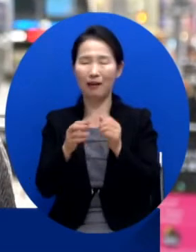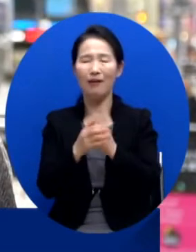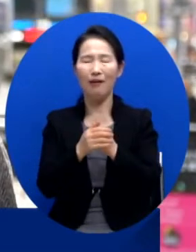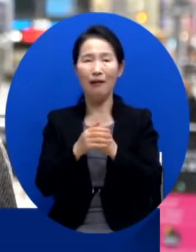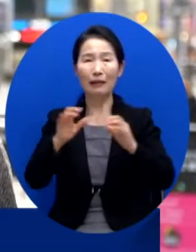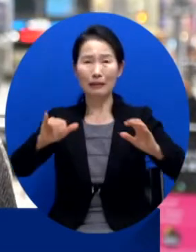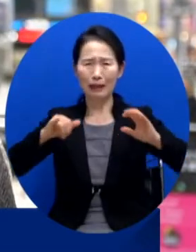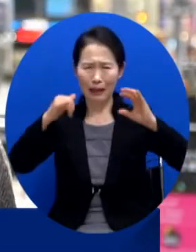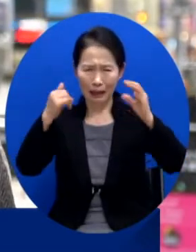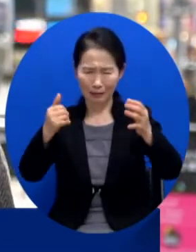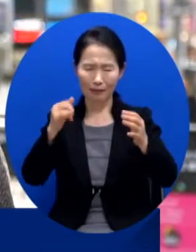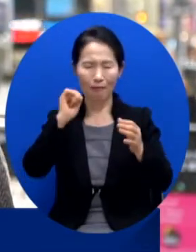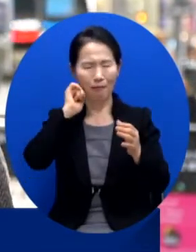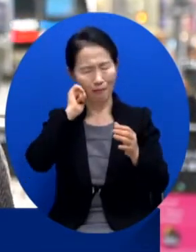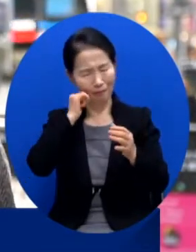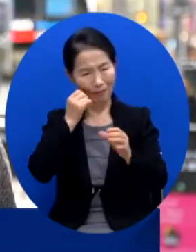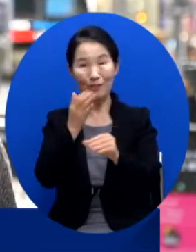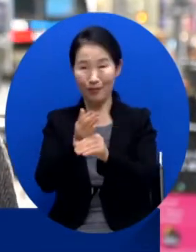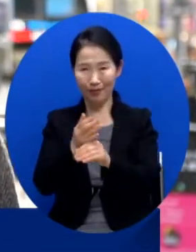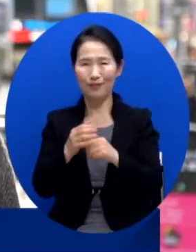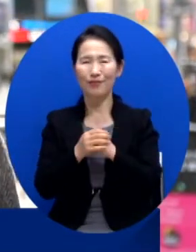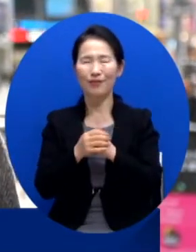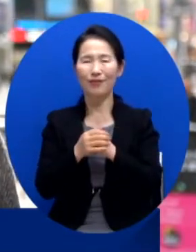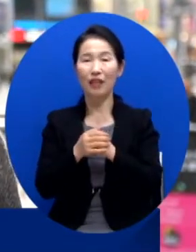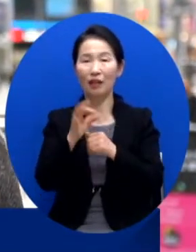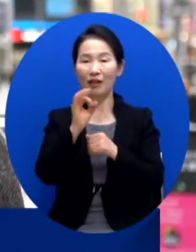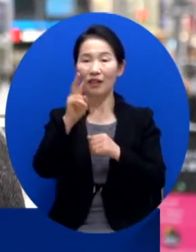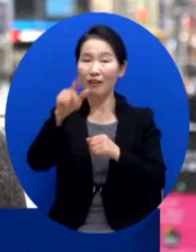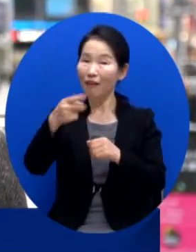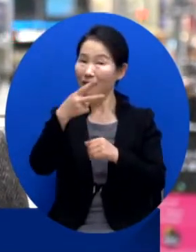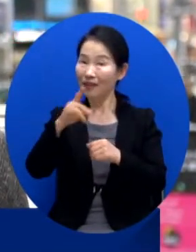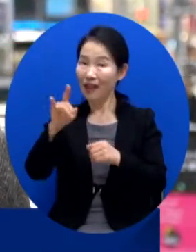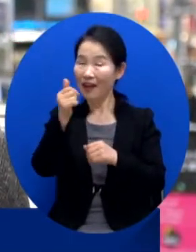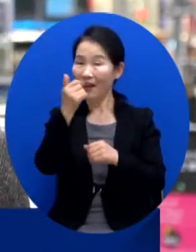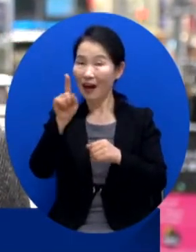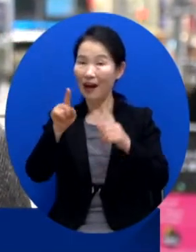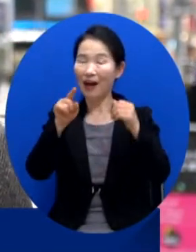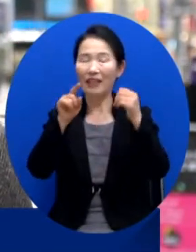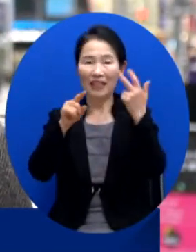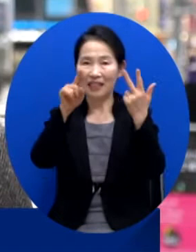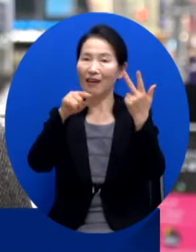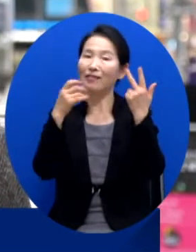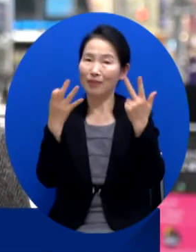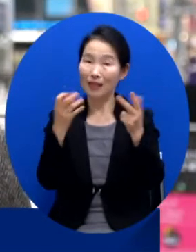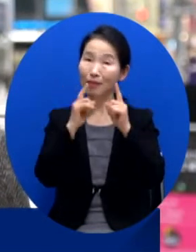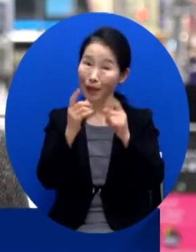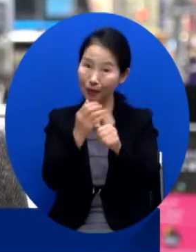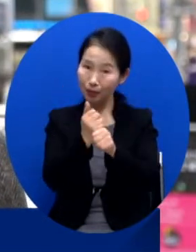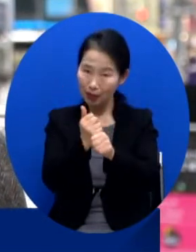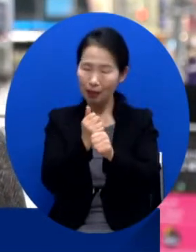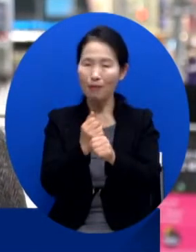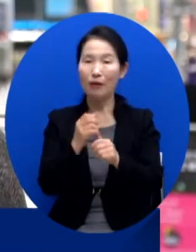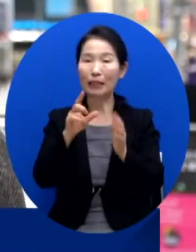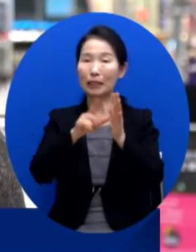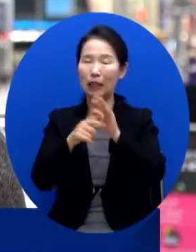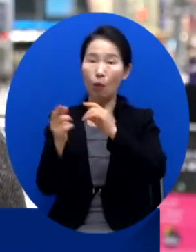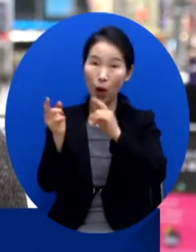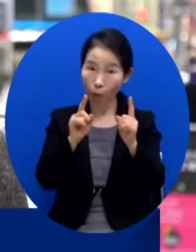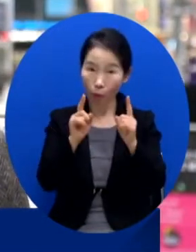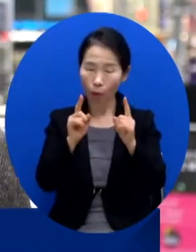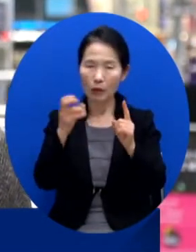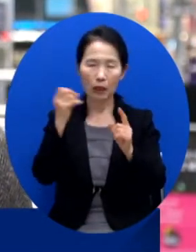전세계가 어려워져 있는 가운데서 역대하 7장 14 셀의 말씀을 붙들고 이 시대가 회복되고 다시